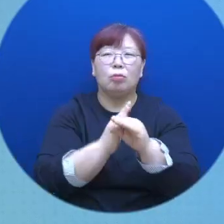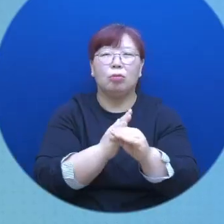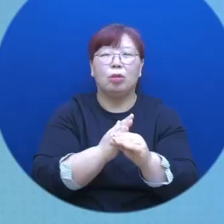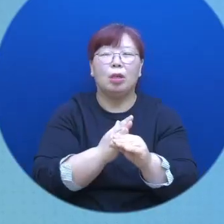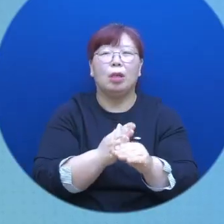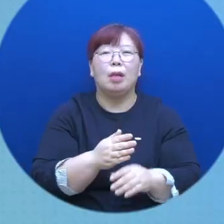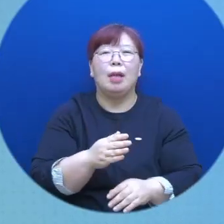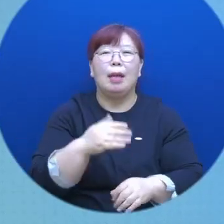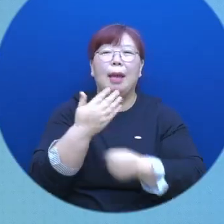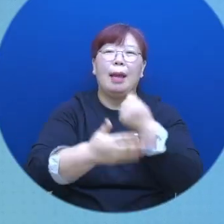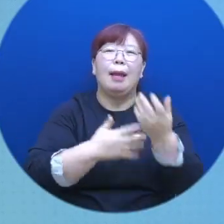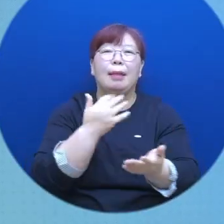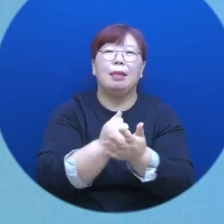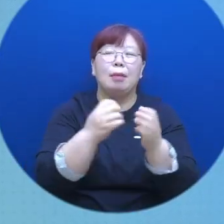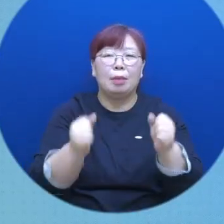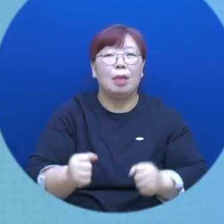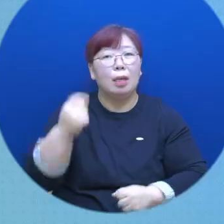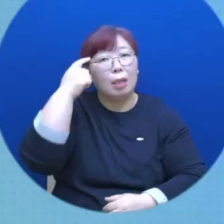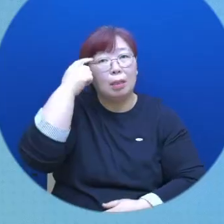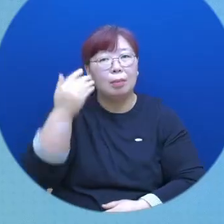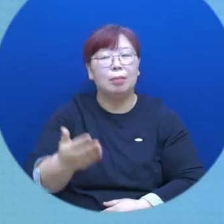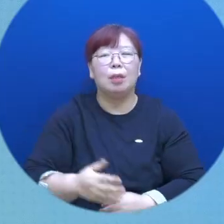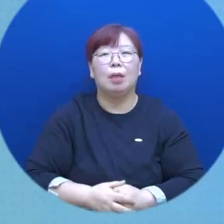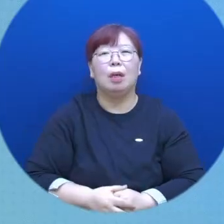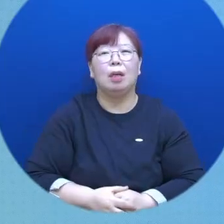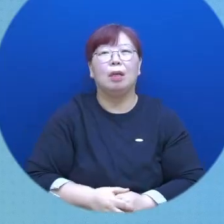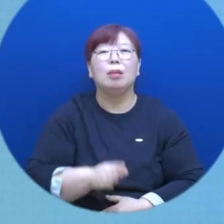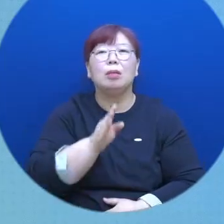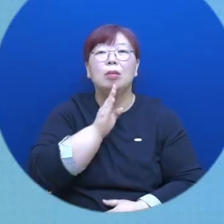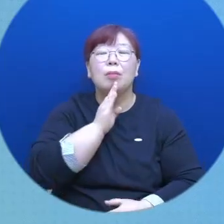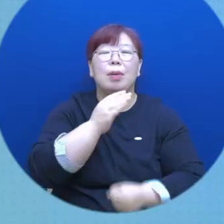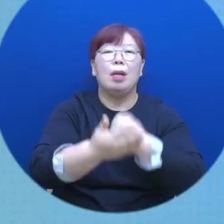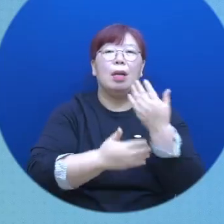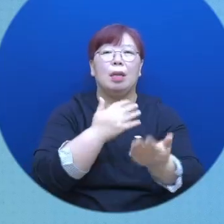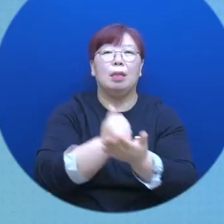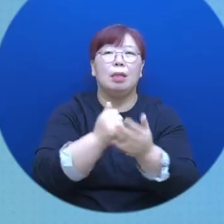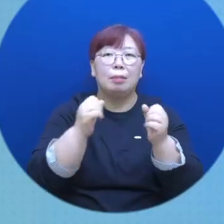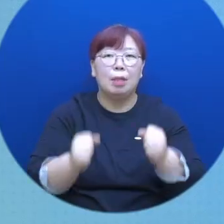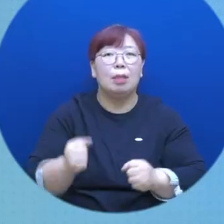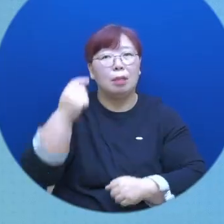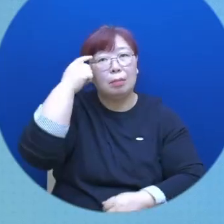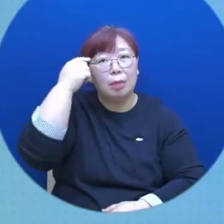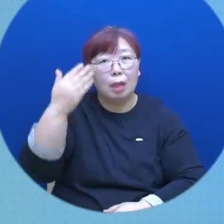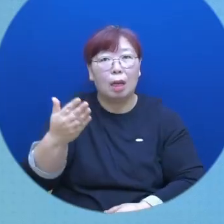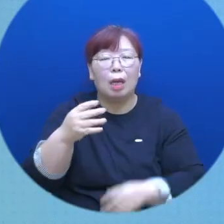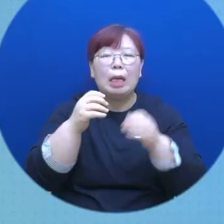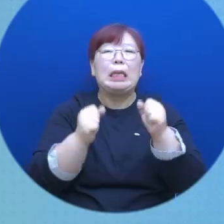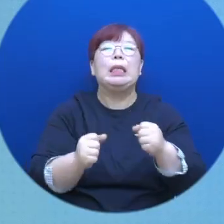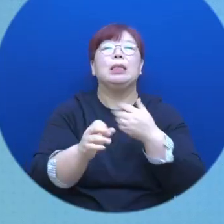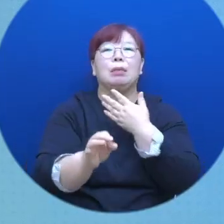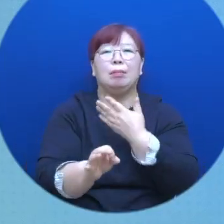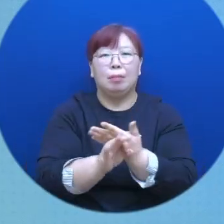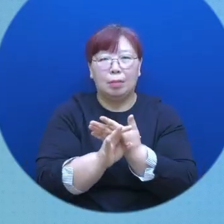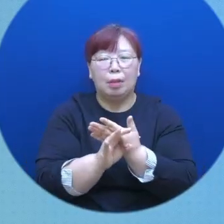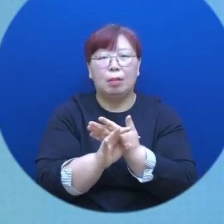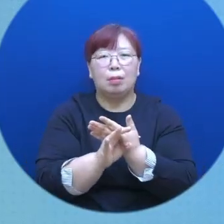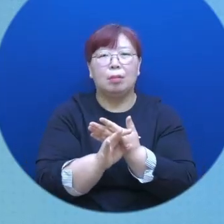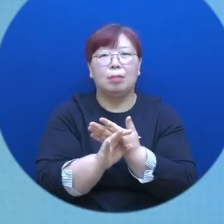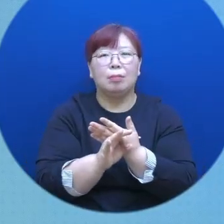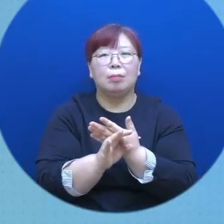거예요. 하나님 계십니까? 정말 하나님 계십니까? 계시면은